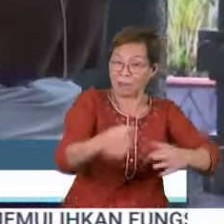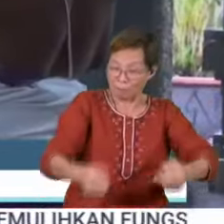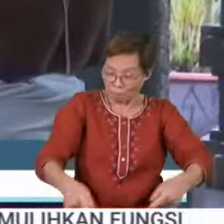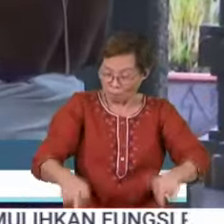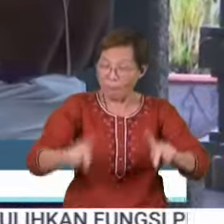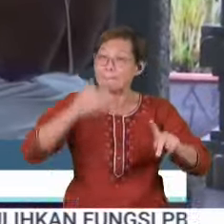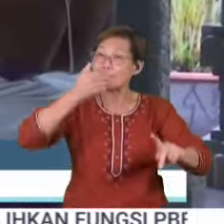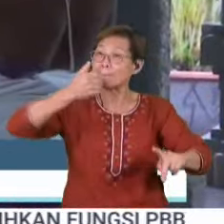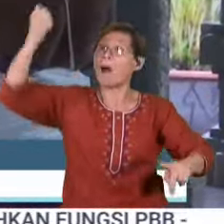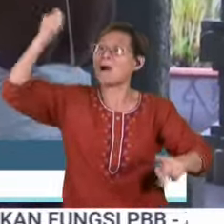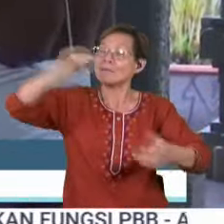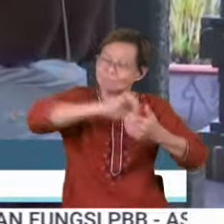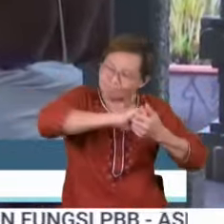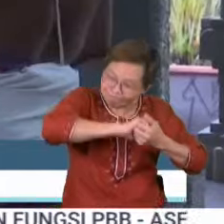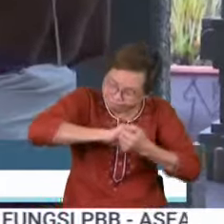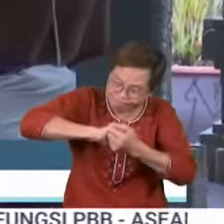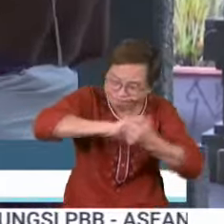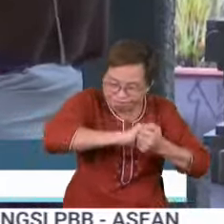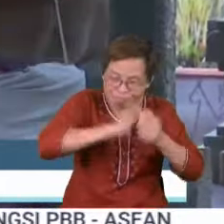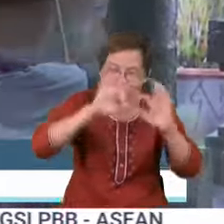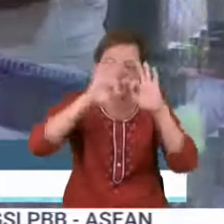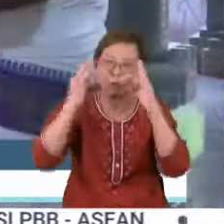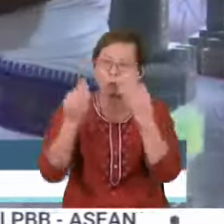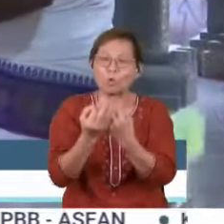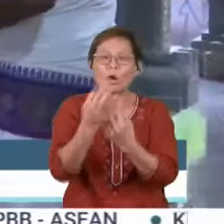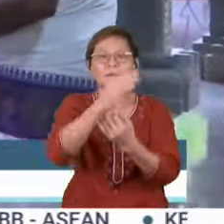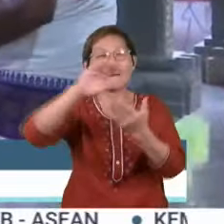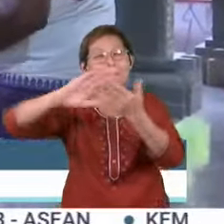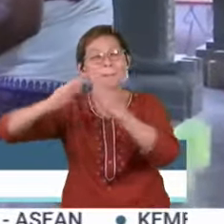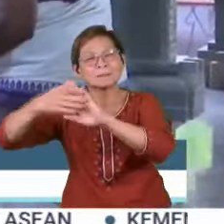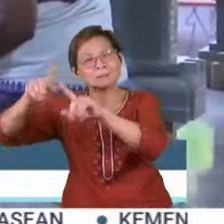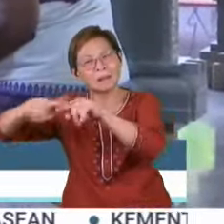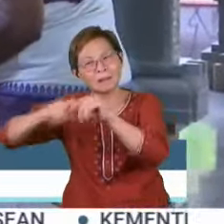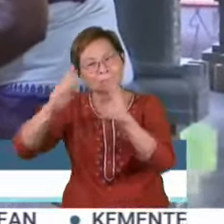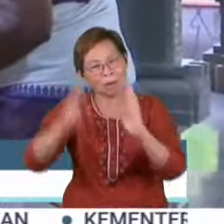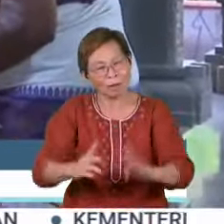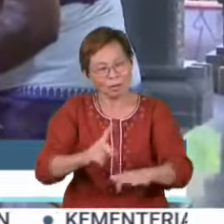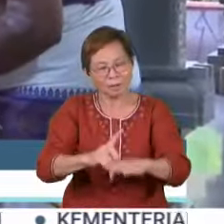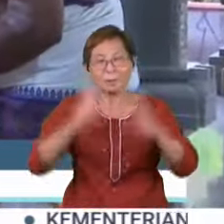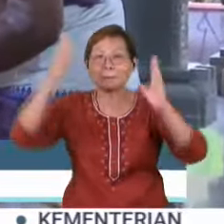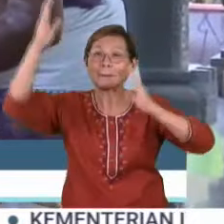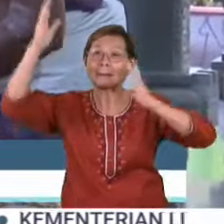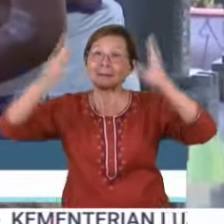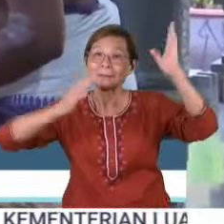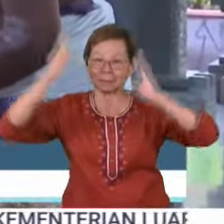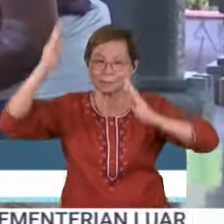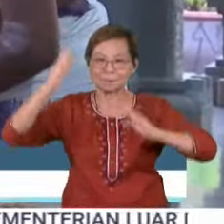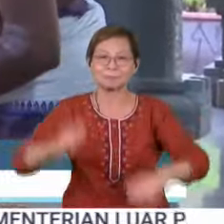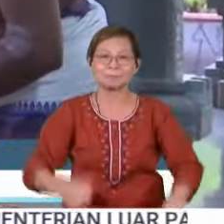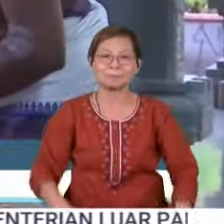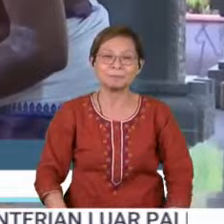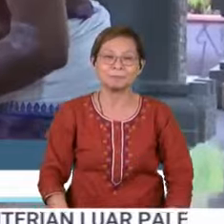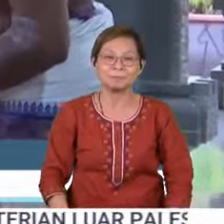peluang terbaik untuk merapatkan hubungan keluarga dan masyarakat pelbagai kaum di negara ini.